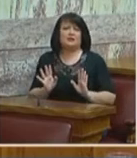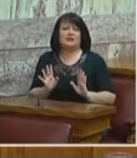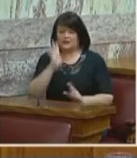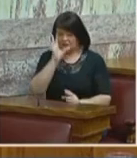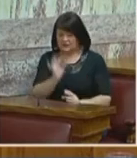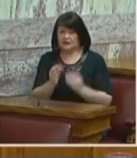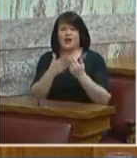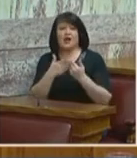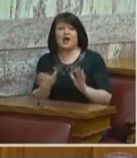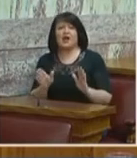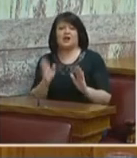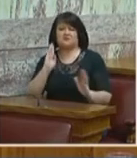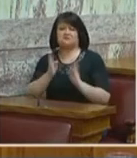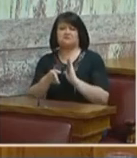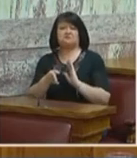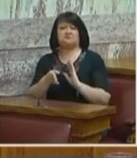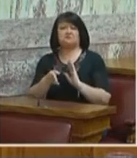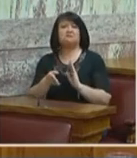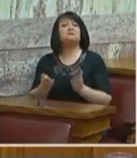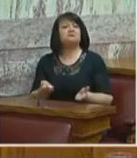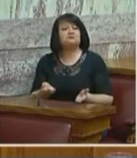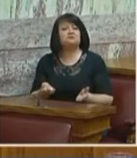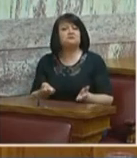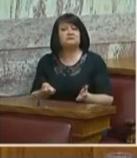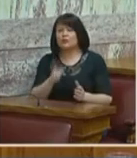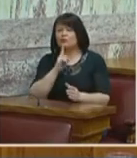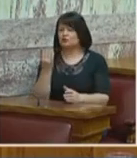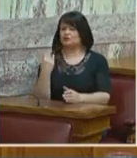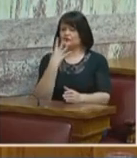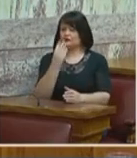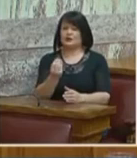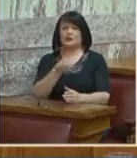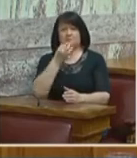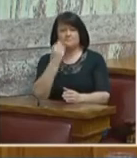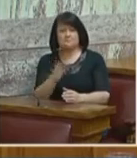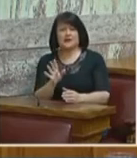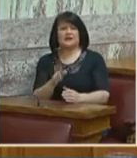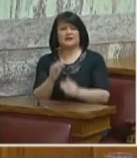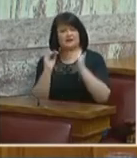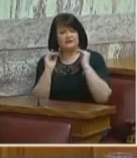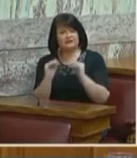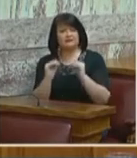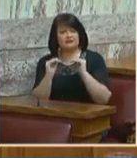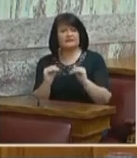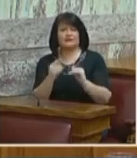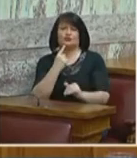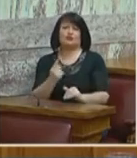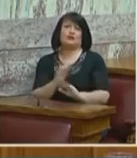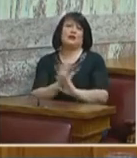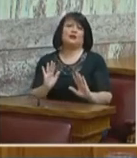με την ομιλία μου, όπως πολλές φορές ήδη σας ανέφερα, το Φεβρουάριο. Και στην οποία βεβαίως επιμένω μέχρι